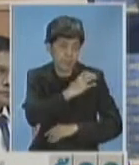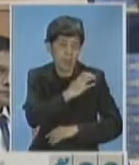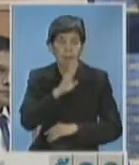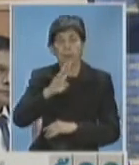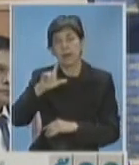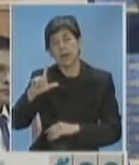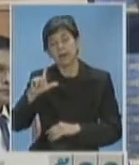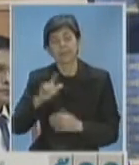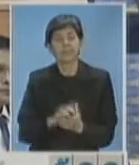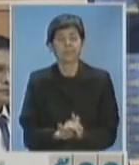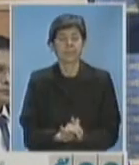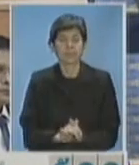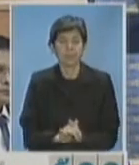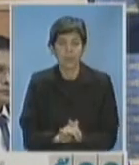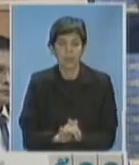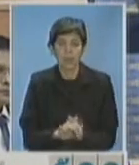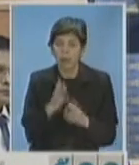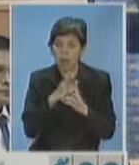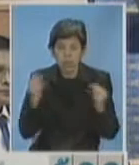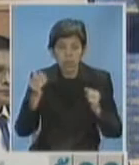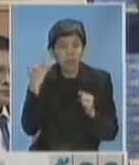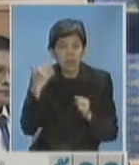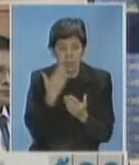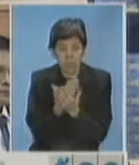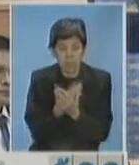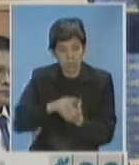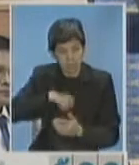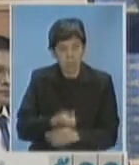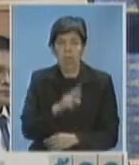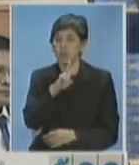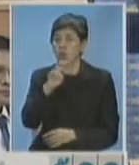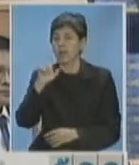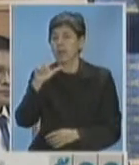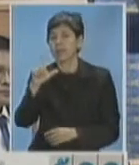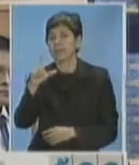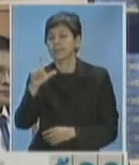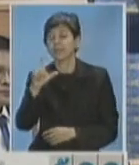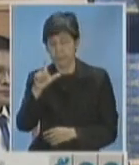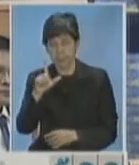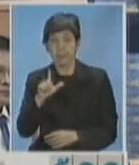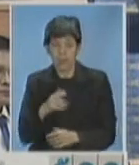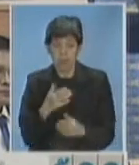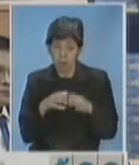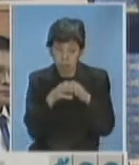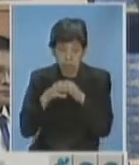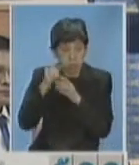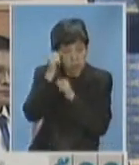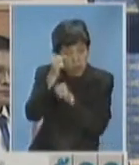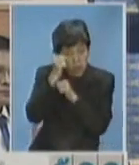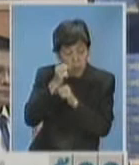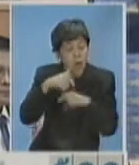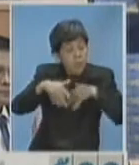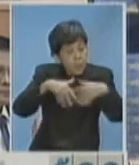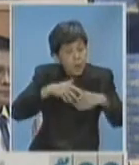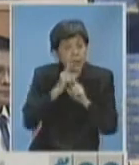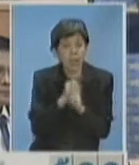สิทธิ์สลายม็อบบันดังกล่าวใช้ไป200ล้านท่านประธานครับและม็อบตามที่ประก